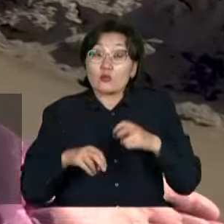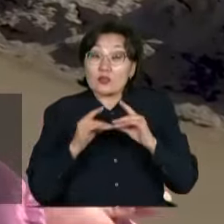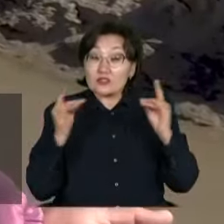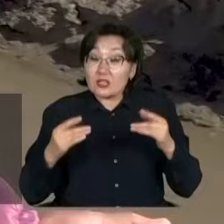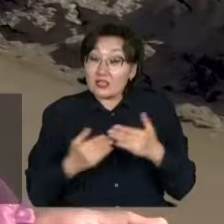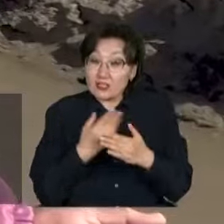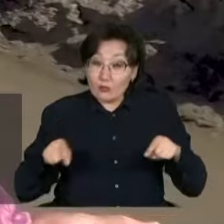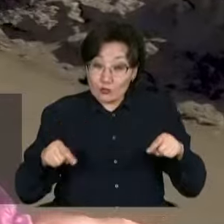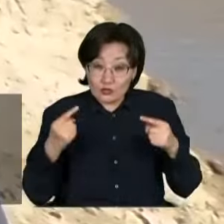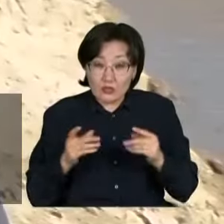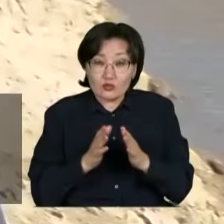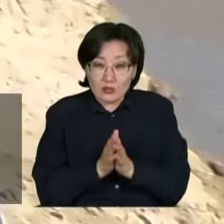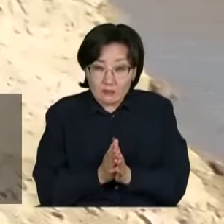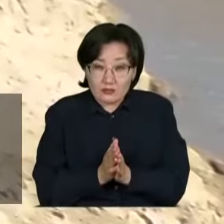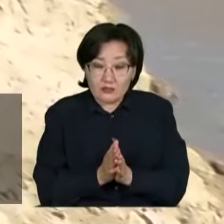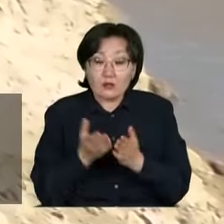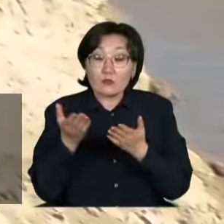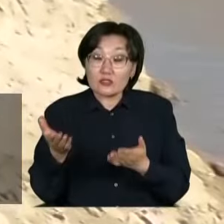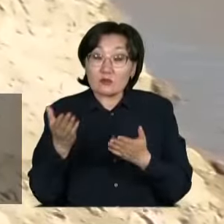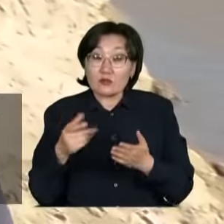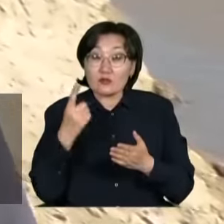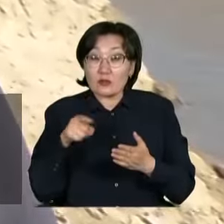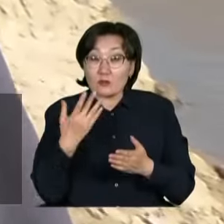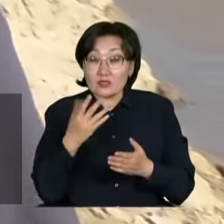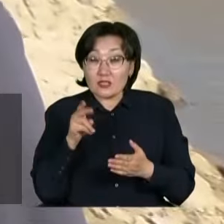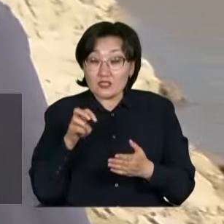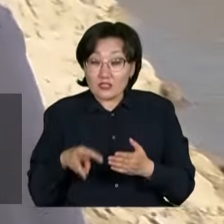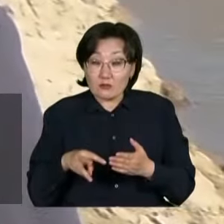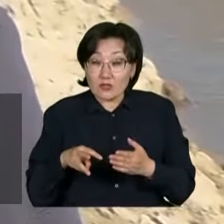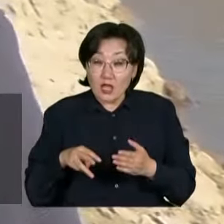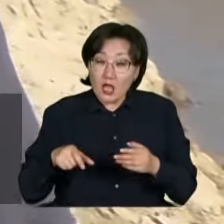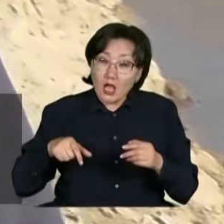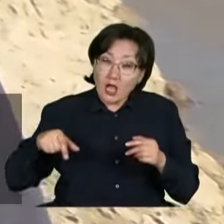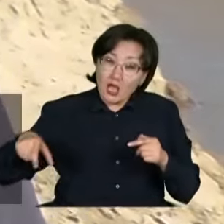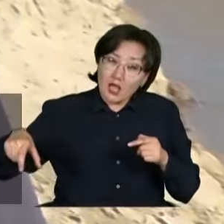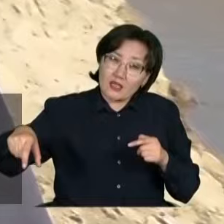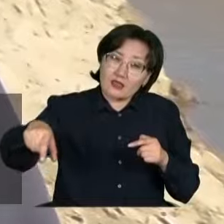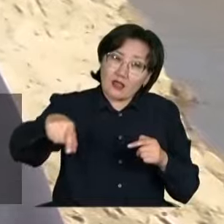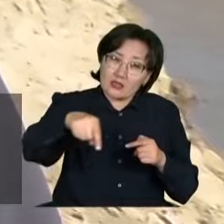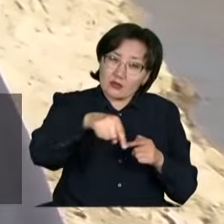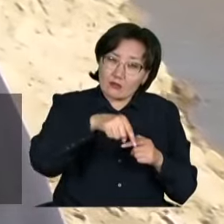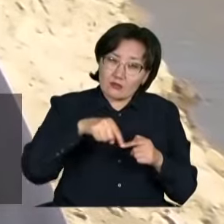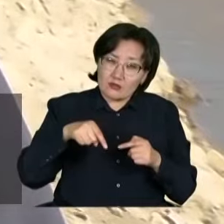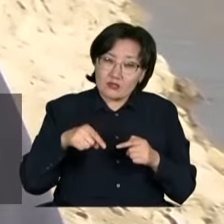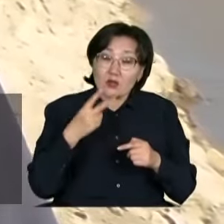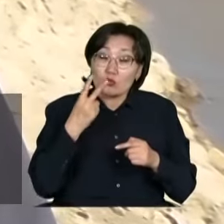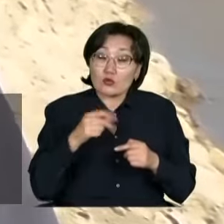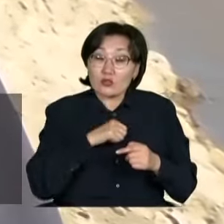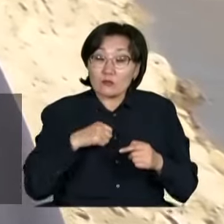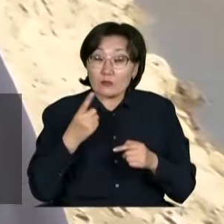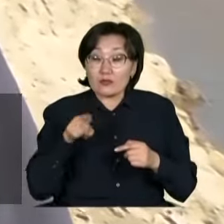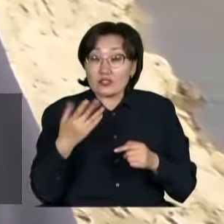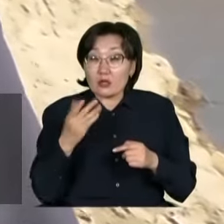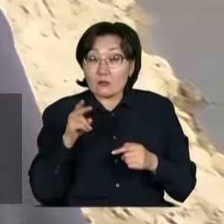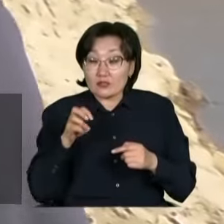орнына қойып берсе деп ойлаймыз. Мына 1,5 километрмен айналып барасыз. Ал өздеріңіз ойландыр, келдіңіздер ғой жаңа жолмен. 1,5